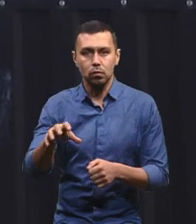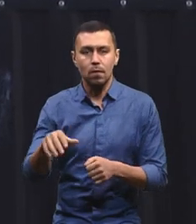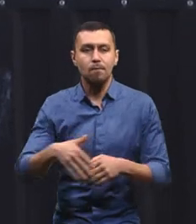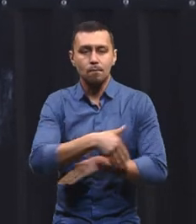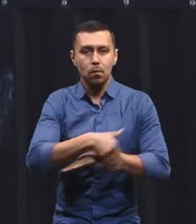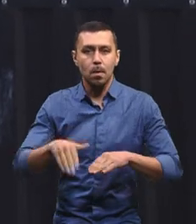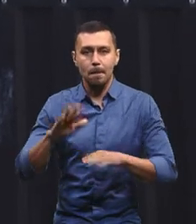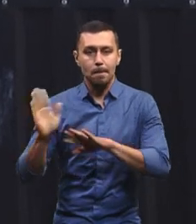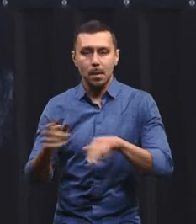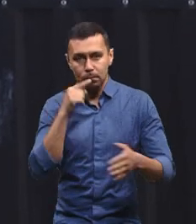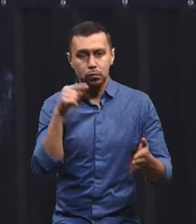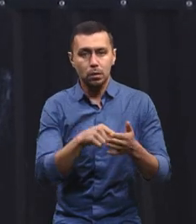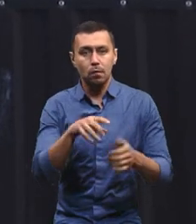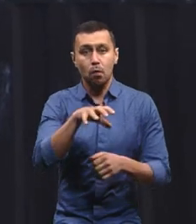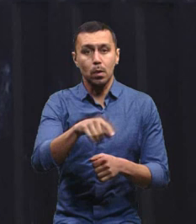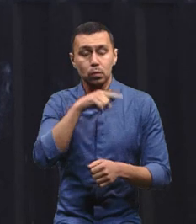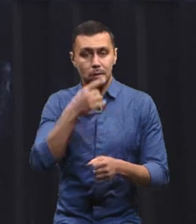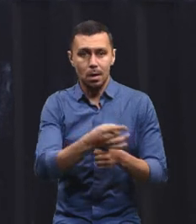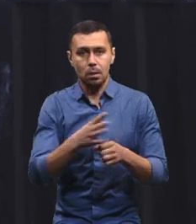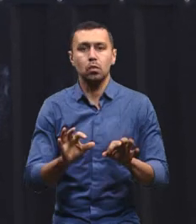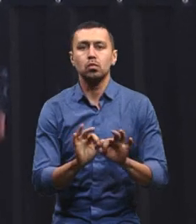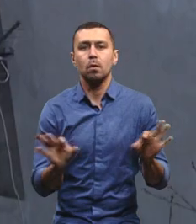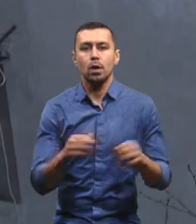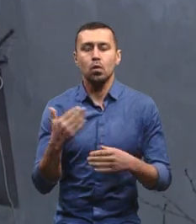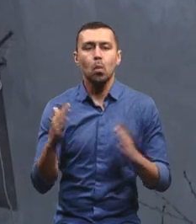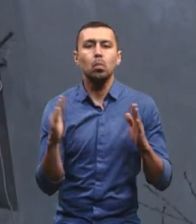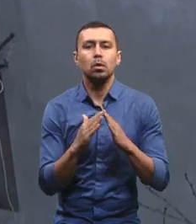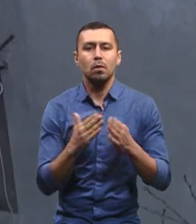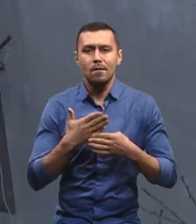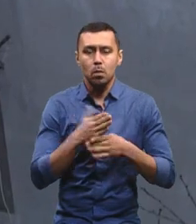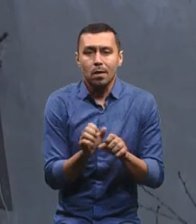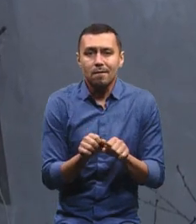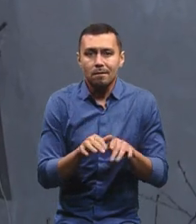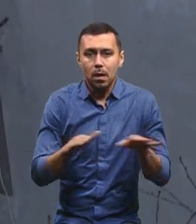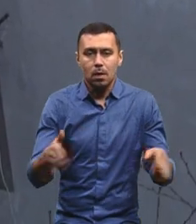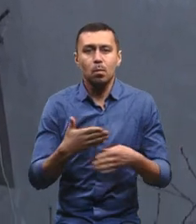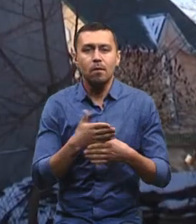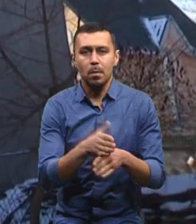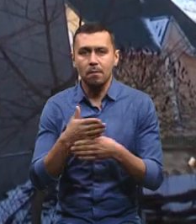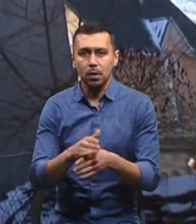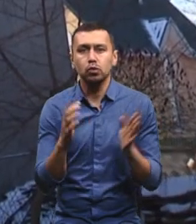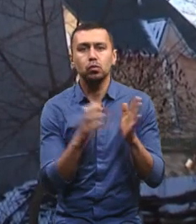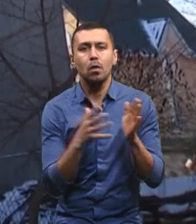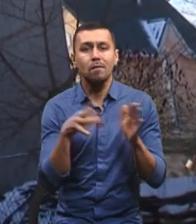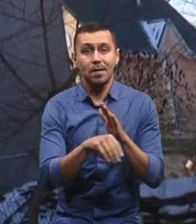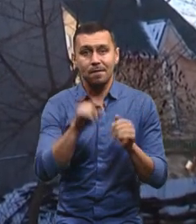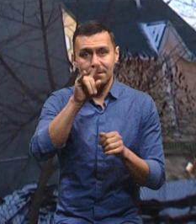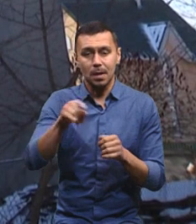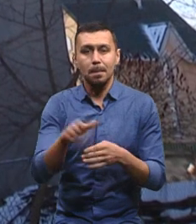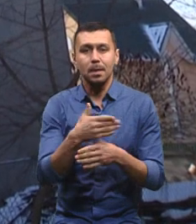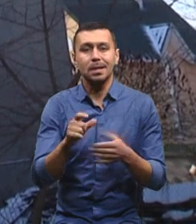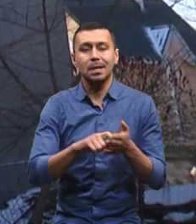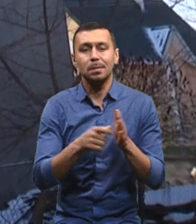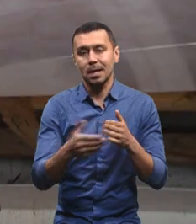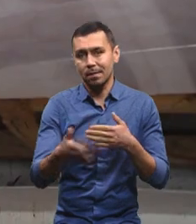після влучання в об'єкт російської ракети розповідає в його будинку вибуховою хвилею повибивало скло у вікнах та міжкімнатних